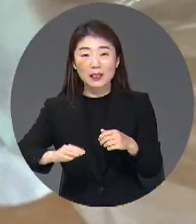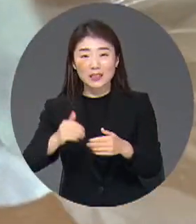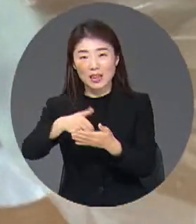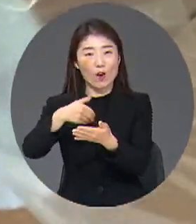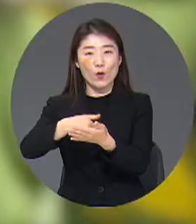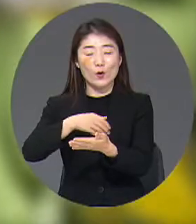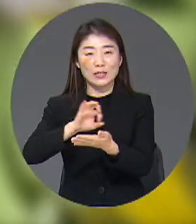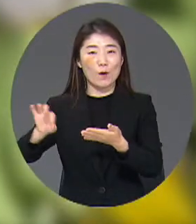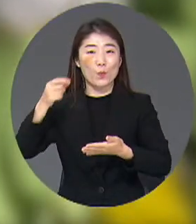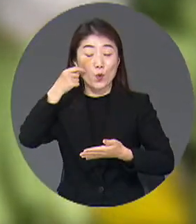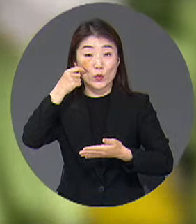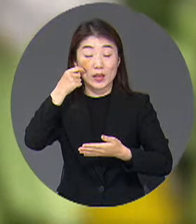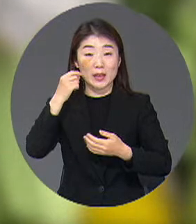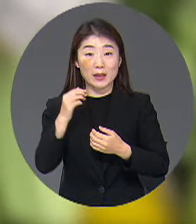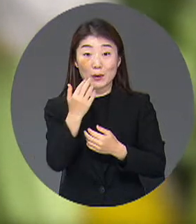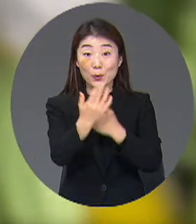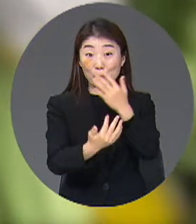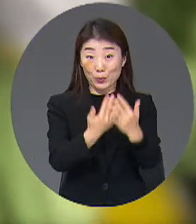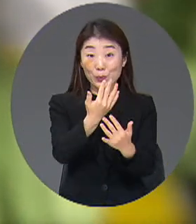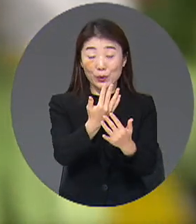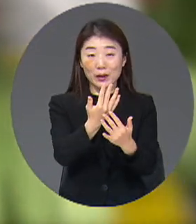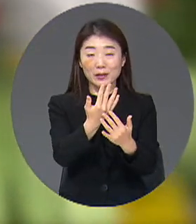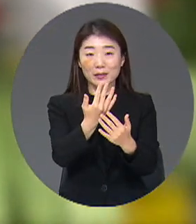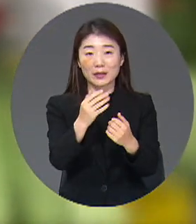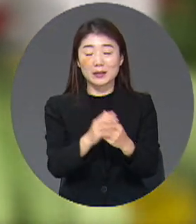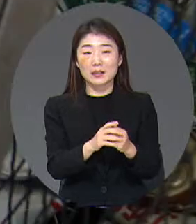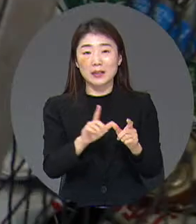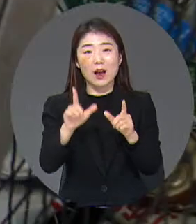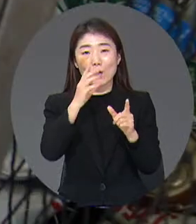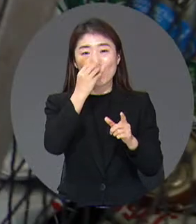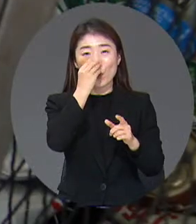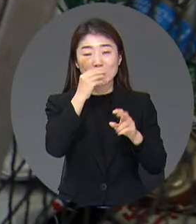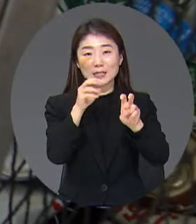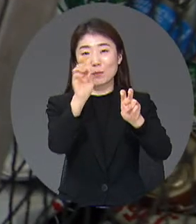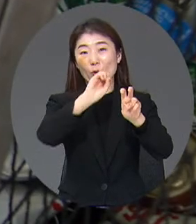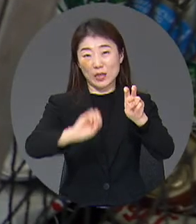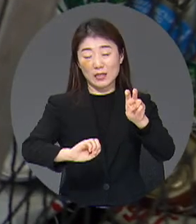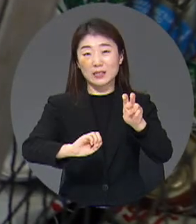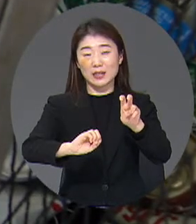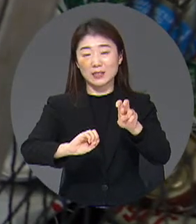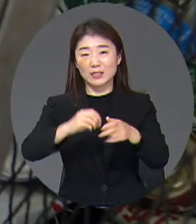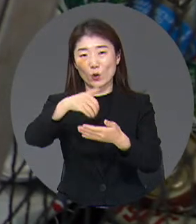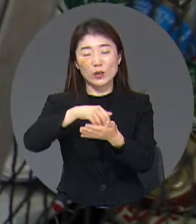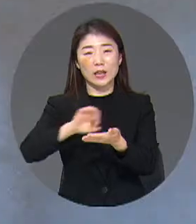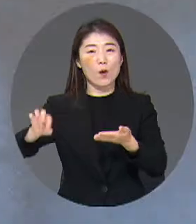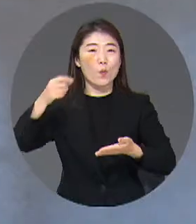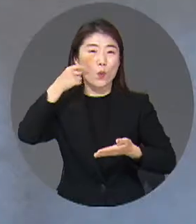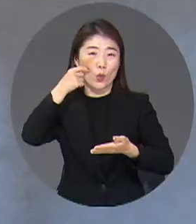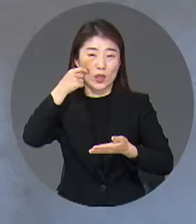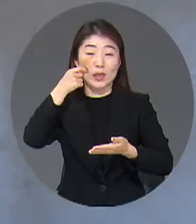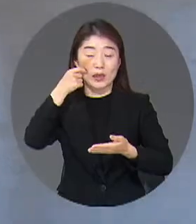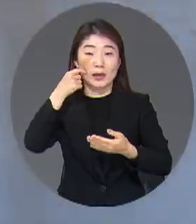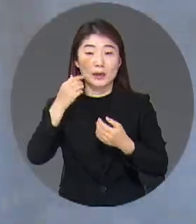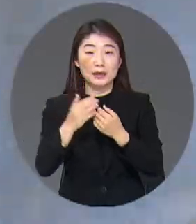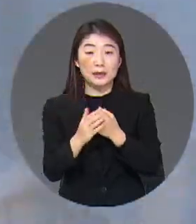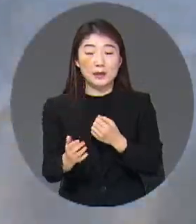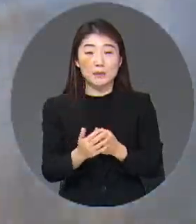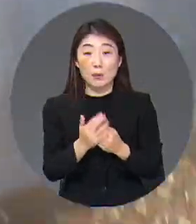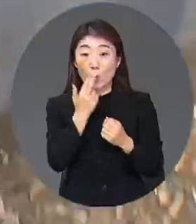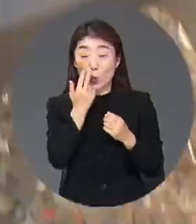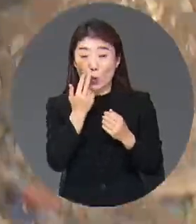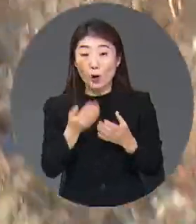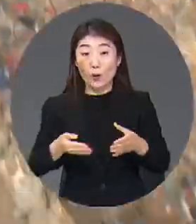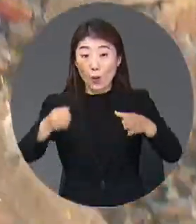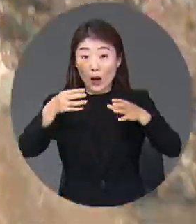없습니다. 가연성 생활 쓰레기의 20%는 이렇게 재활용이 안 되는 폐비닐류로 종량제 봉투에